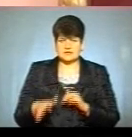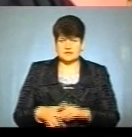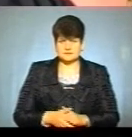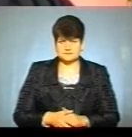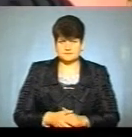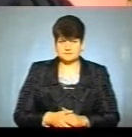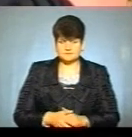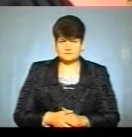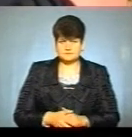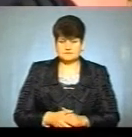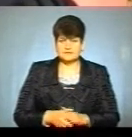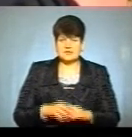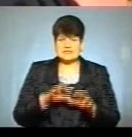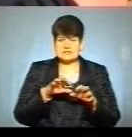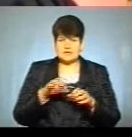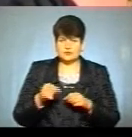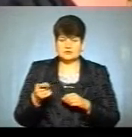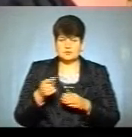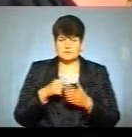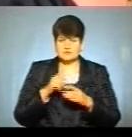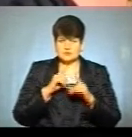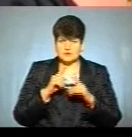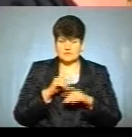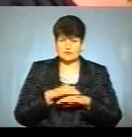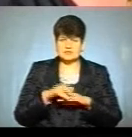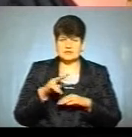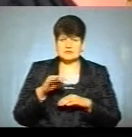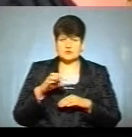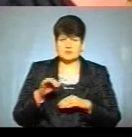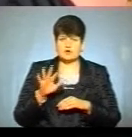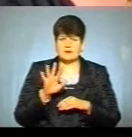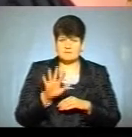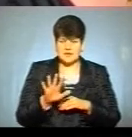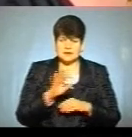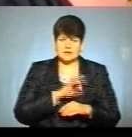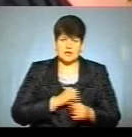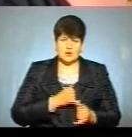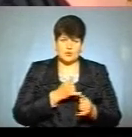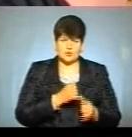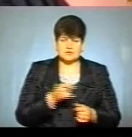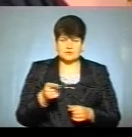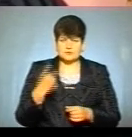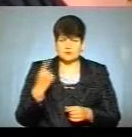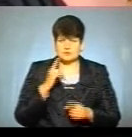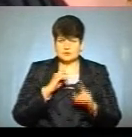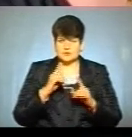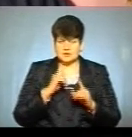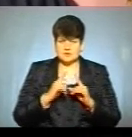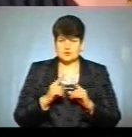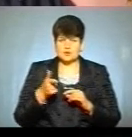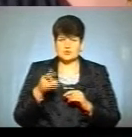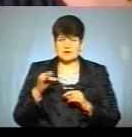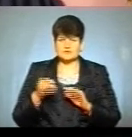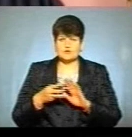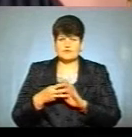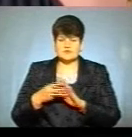634,3 м². Стягнути з Тернопільської міської ради, вулиця Листопадова, 5, на користь Тернопільської обласної ради Грушевського, 8,